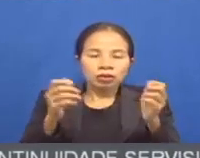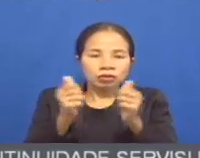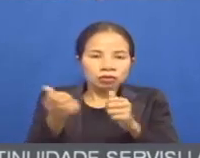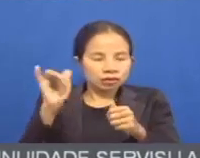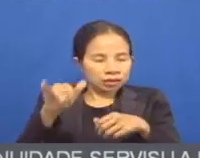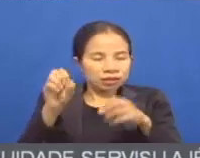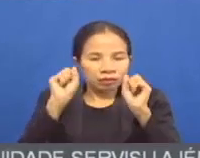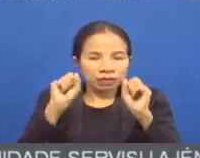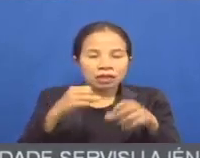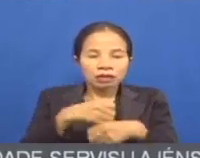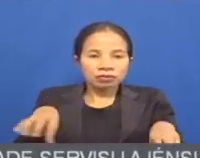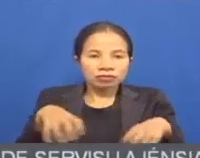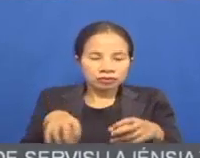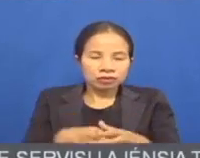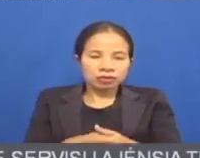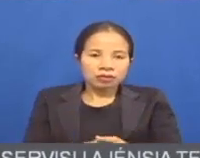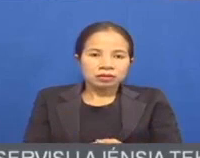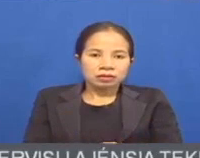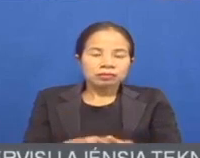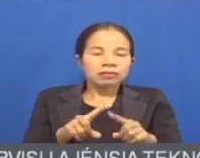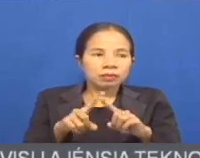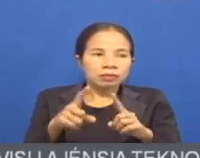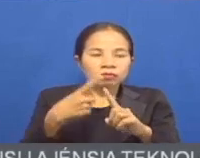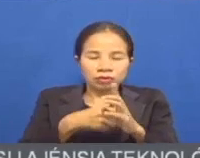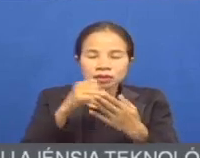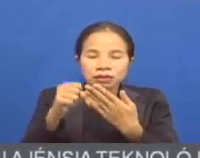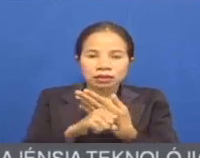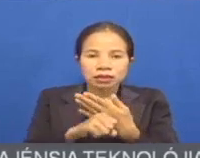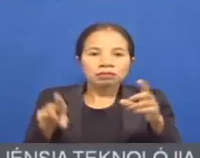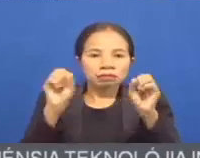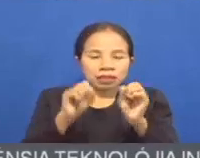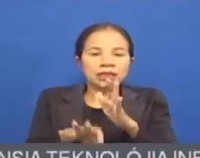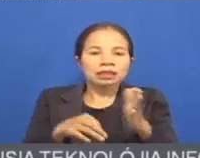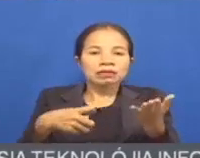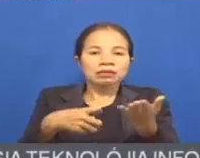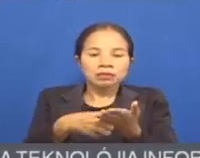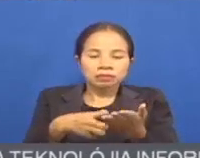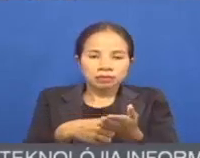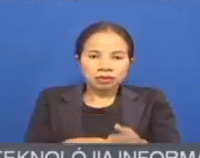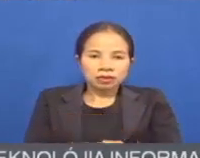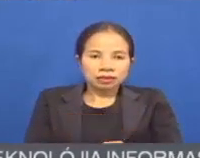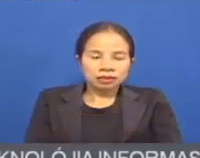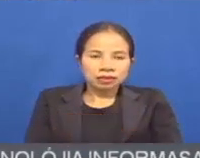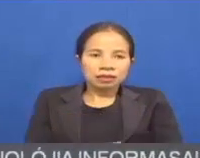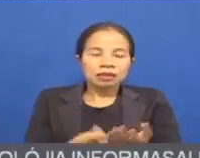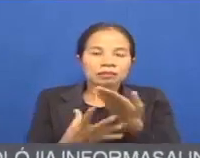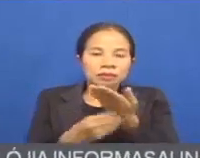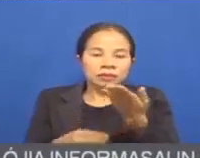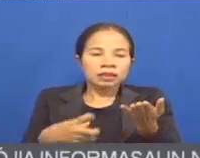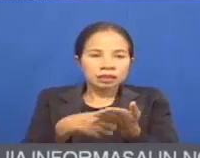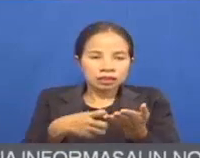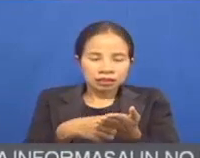casa, ti rialza la tia, ma si tarda al fine di settembre, e ti rialza il tuo passaporto. Produção caderneta passaporte